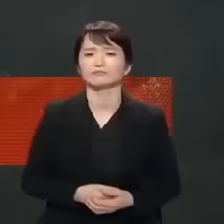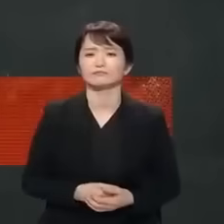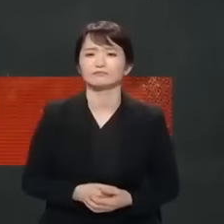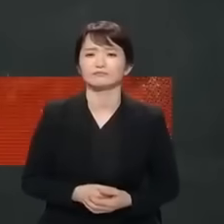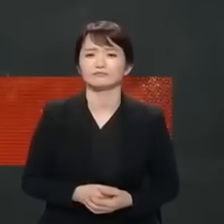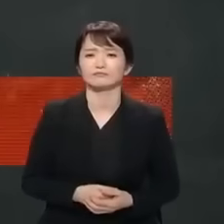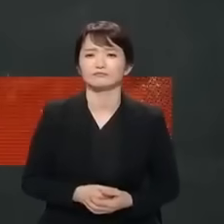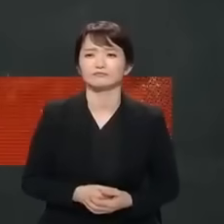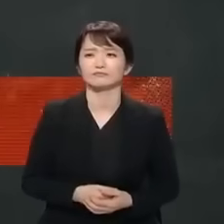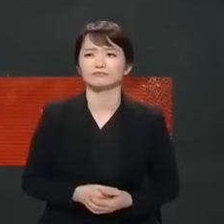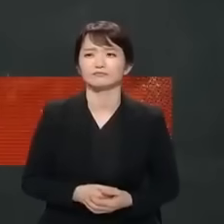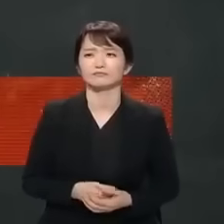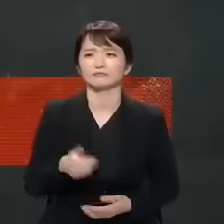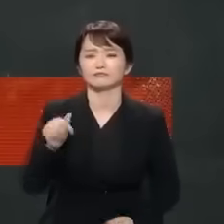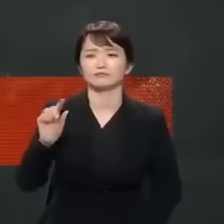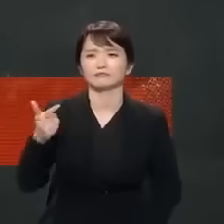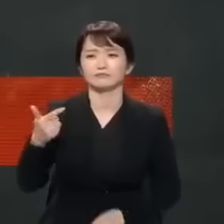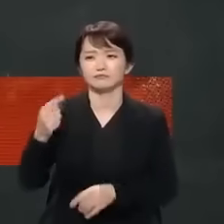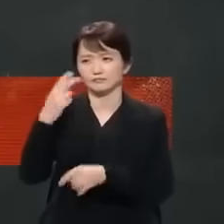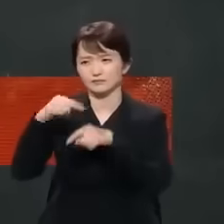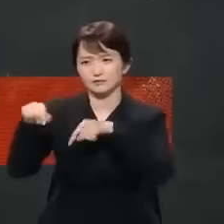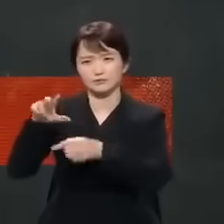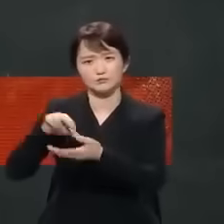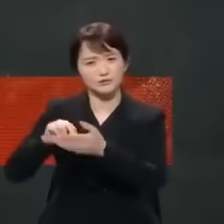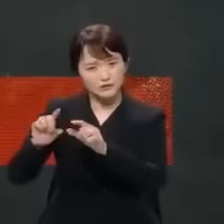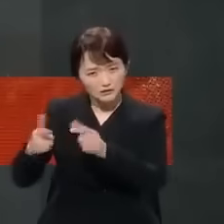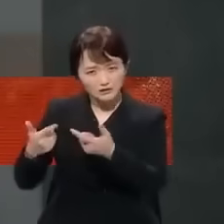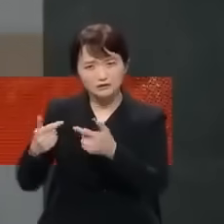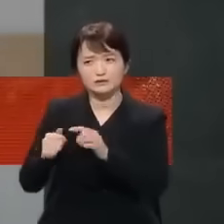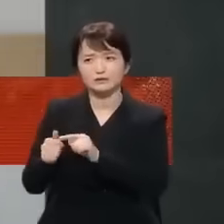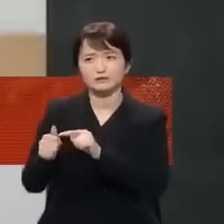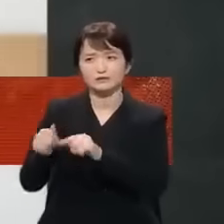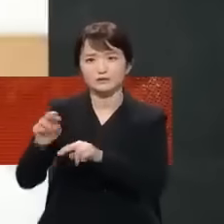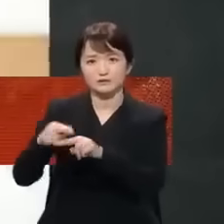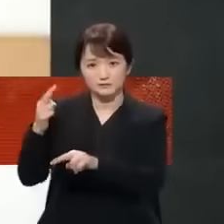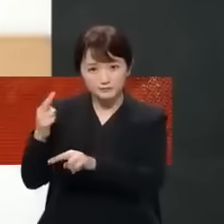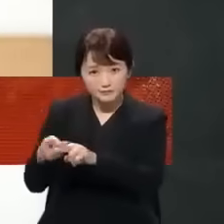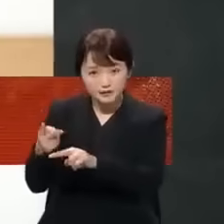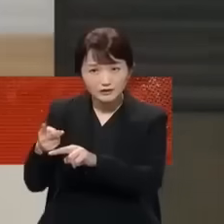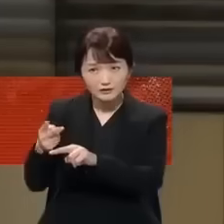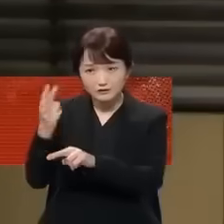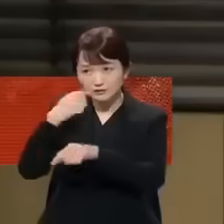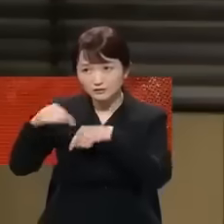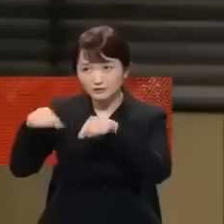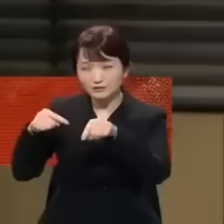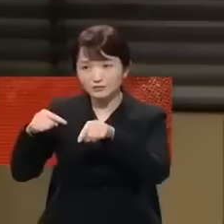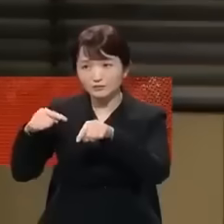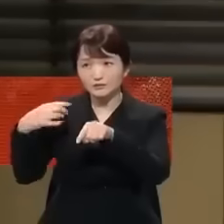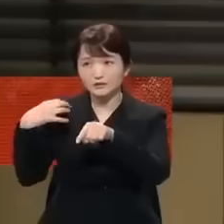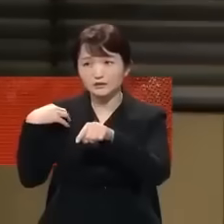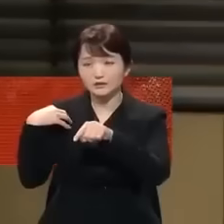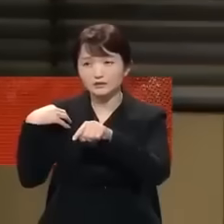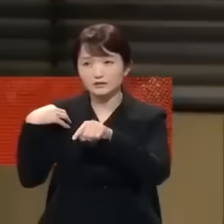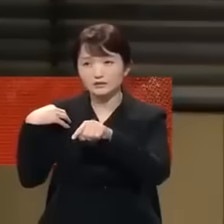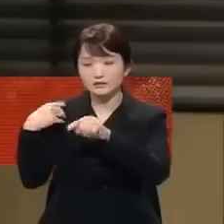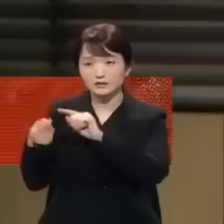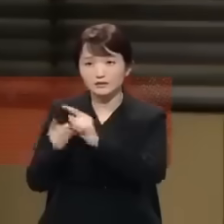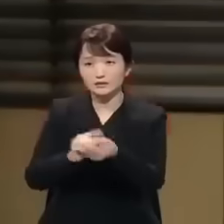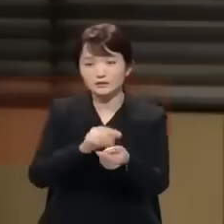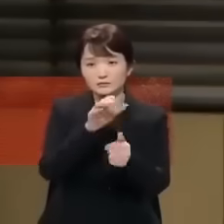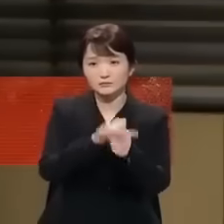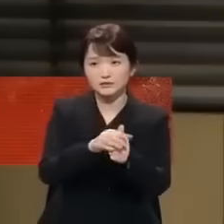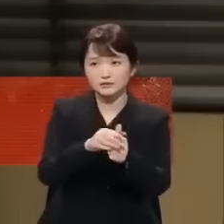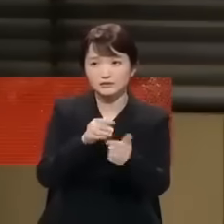게다가 이게 또 현감독 문제가 있는게 아니라 현감독의 자리를 비울 때 사실상 감독 역할을 맞는 수속 코치가 있는데 그